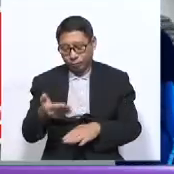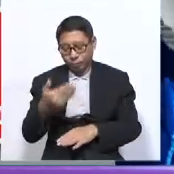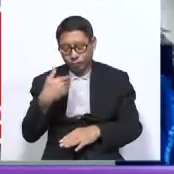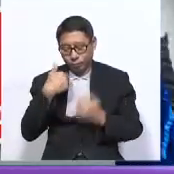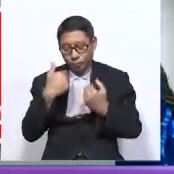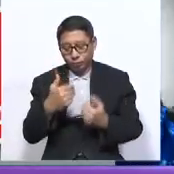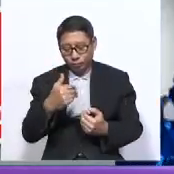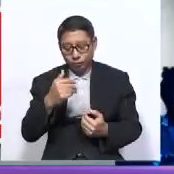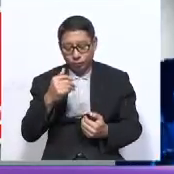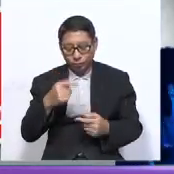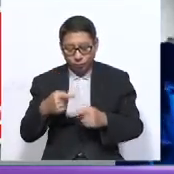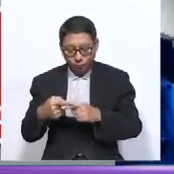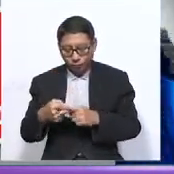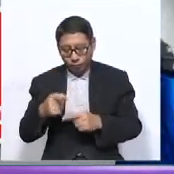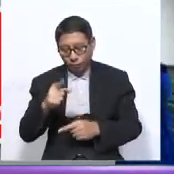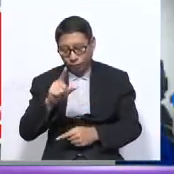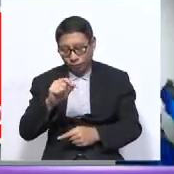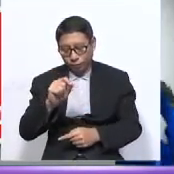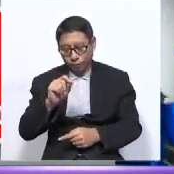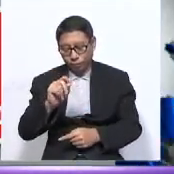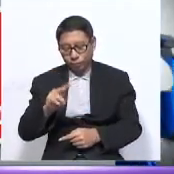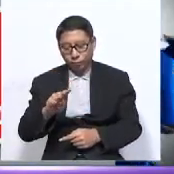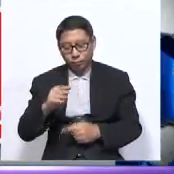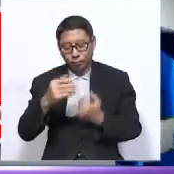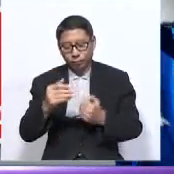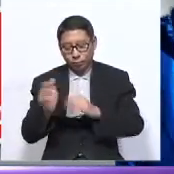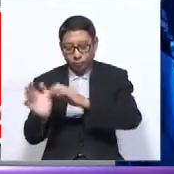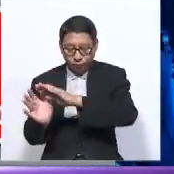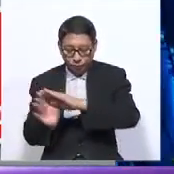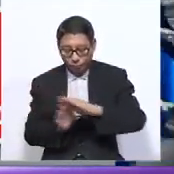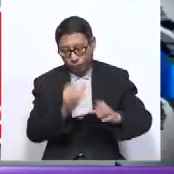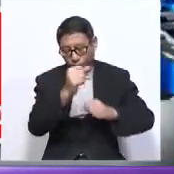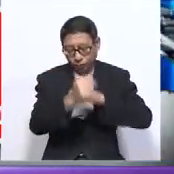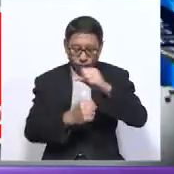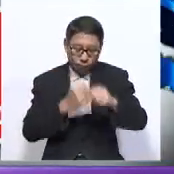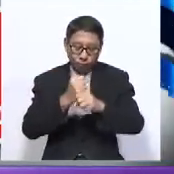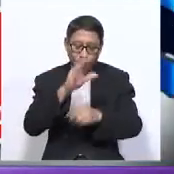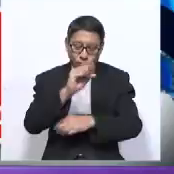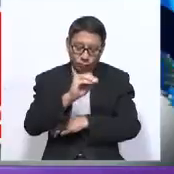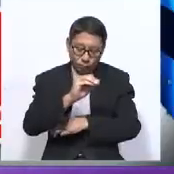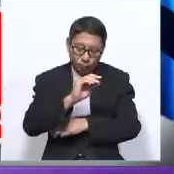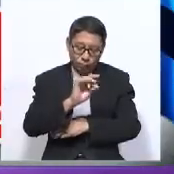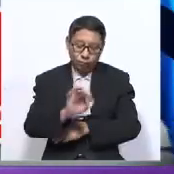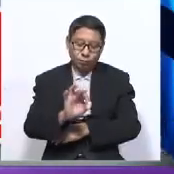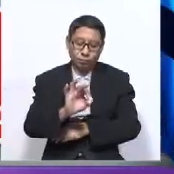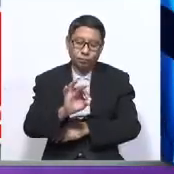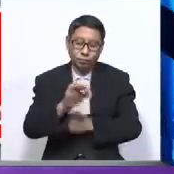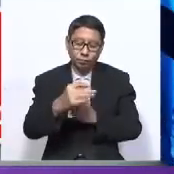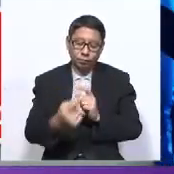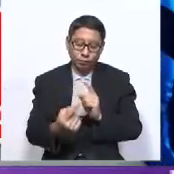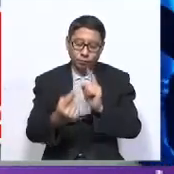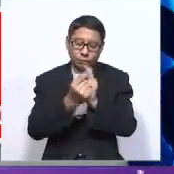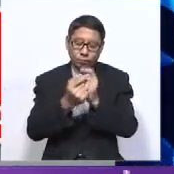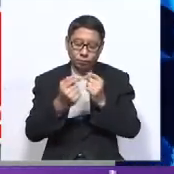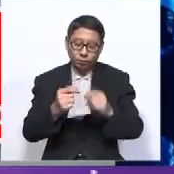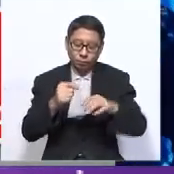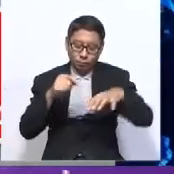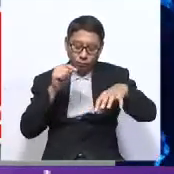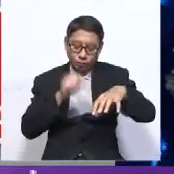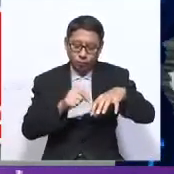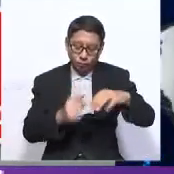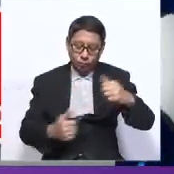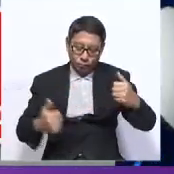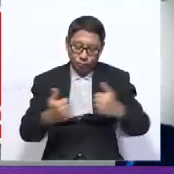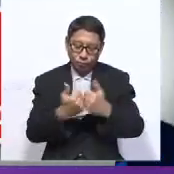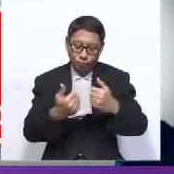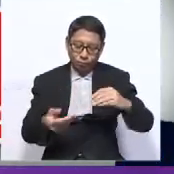12คนบาดเจ็บ22คนอันนี้คือของปี58มาดูปี59ค่ะปี2559พบว่าบริเวณดังกล่าวเกิดอุบัติเห